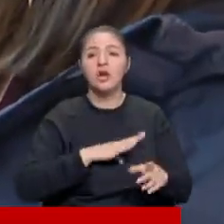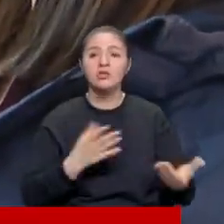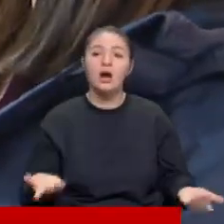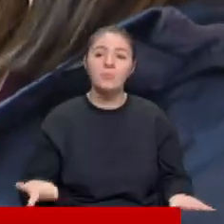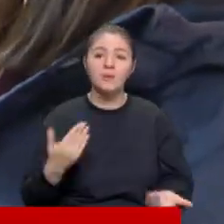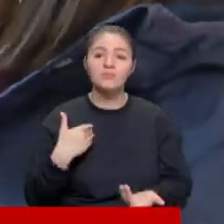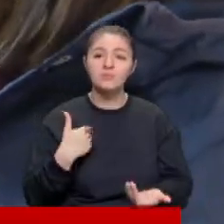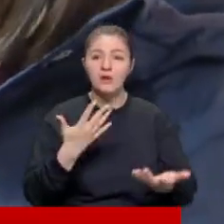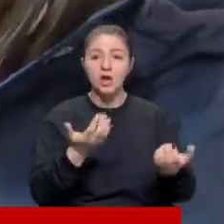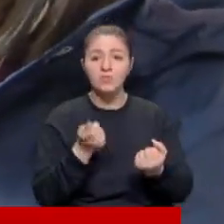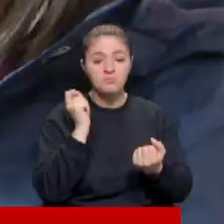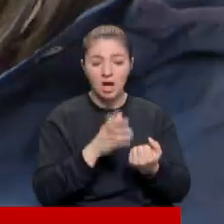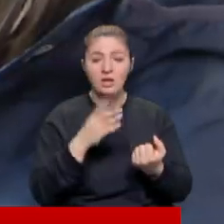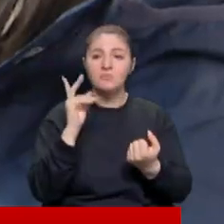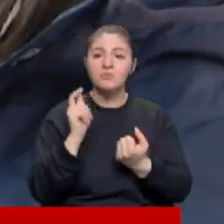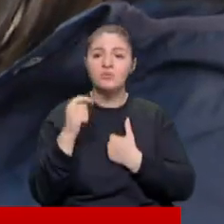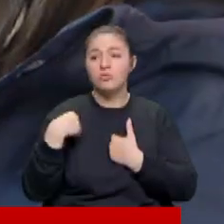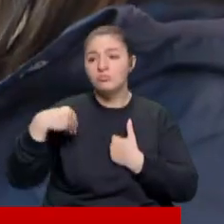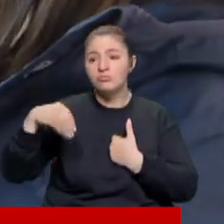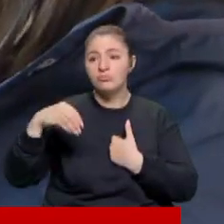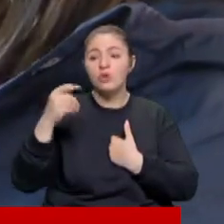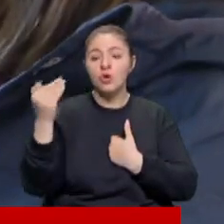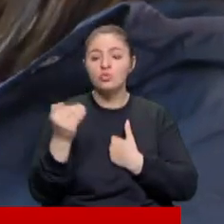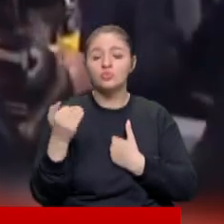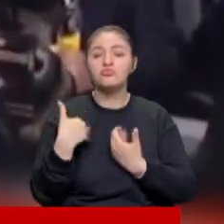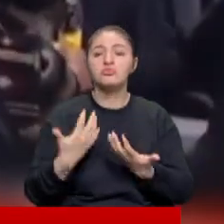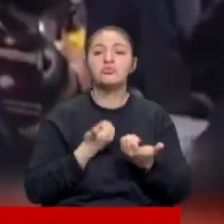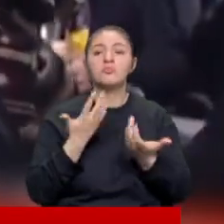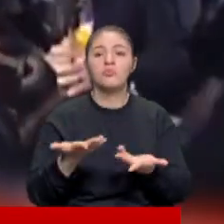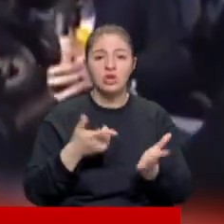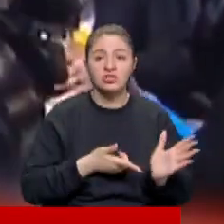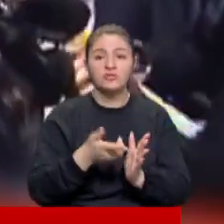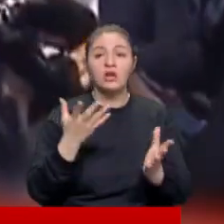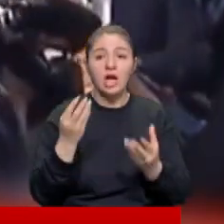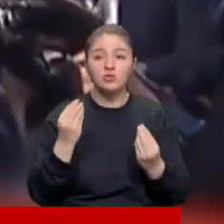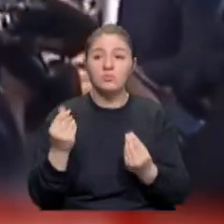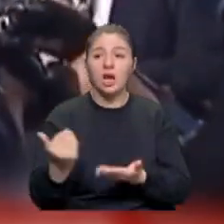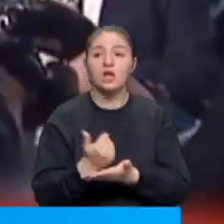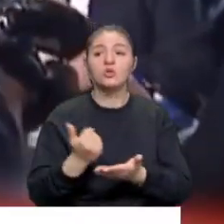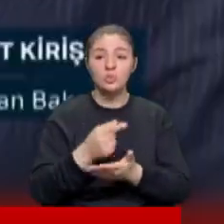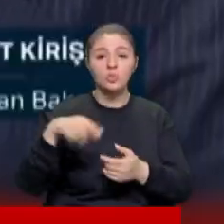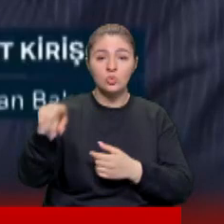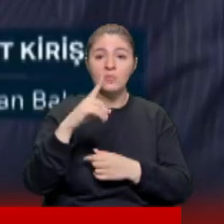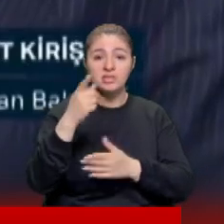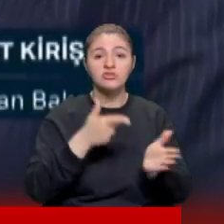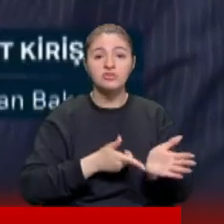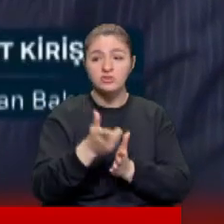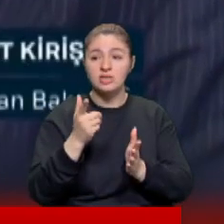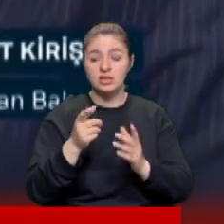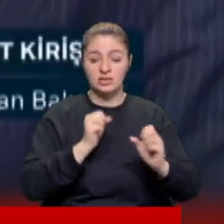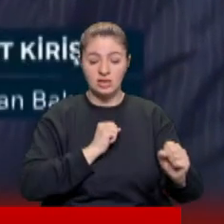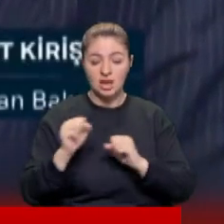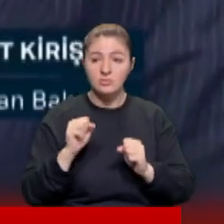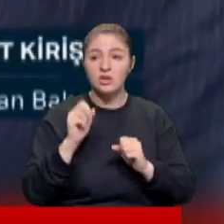ama bizim alışımız yüksek olduğu için mecbur o fiyattan aşağı kurtarmıyor bizi. Çiftçilerimiz gayet güzel para kazanıyorlar. Bir çiftçinin